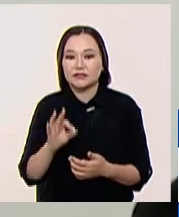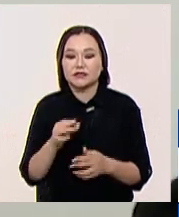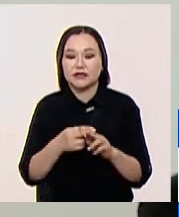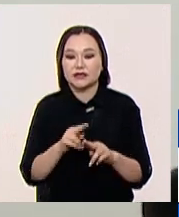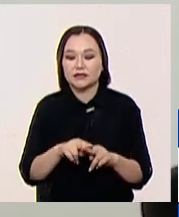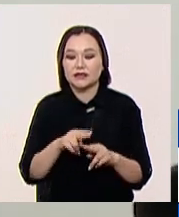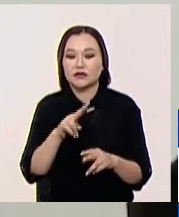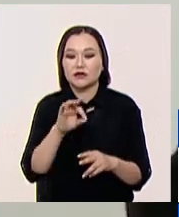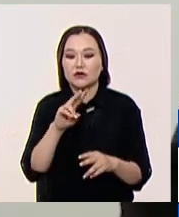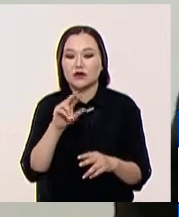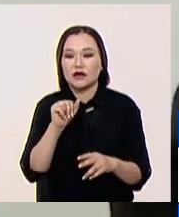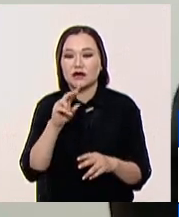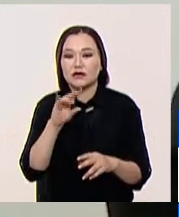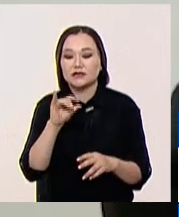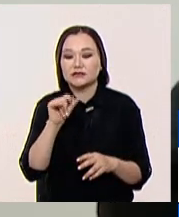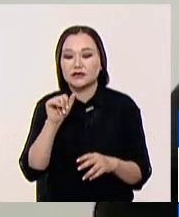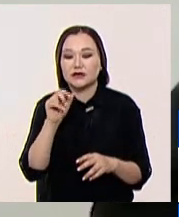это локализация